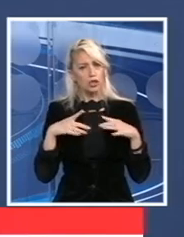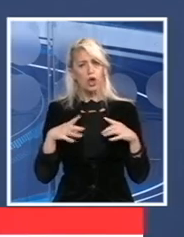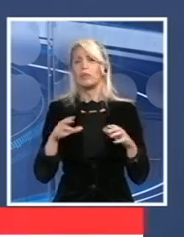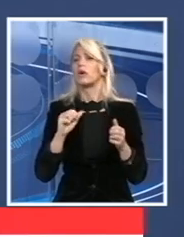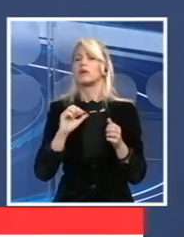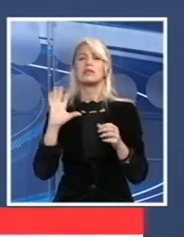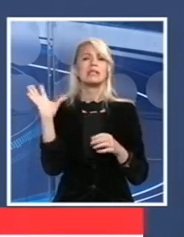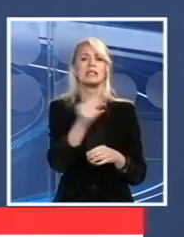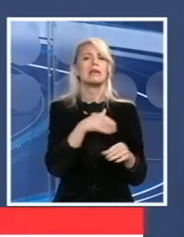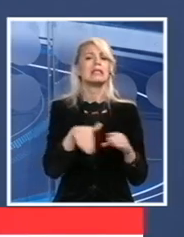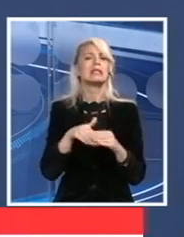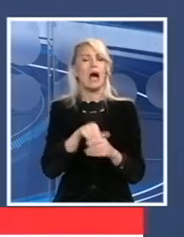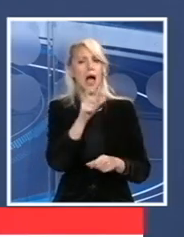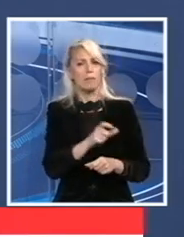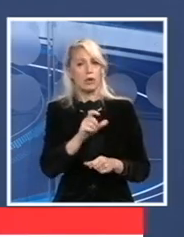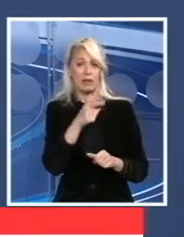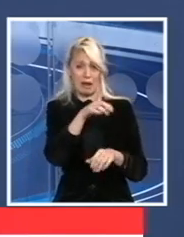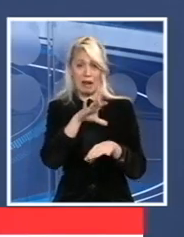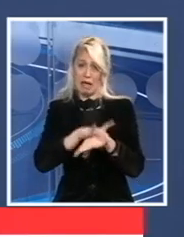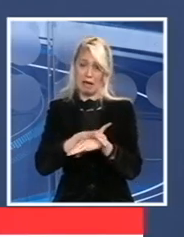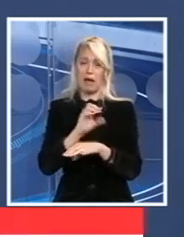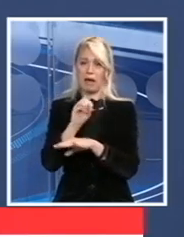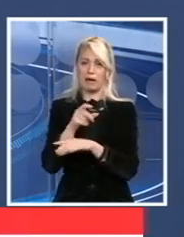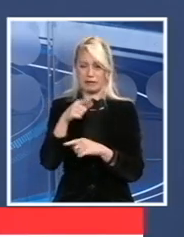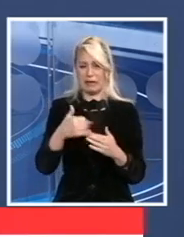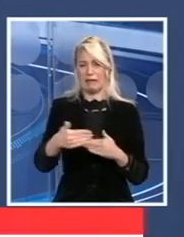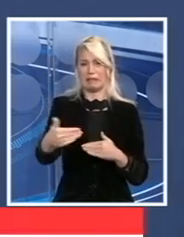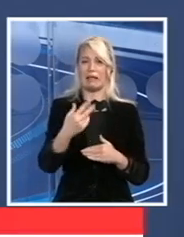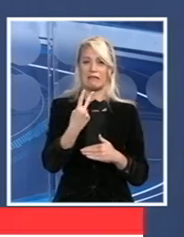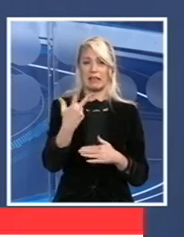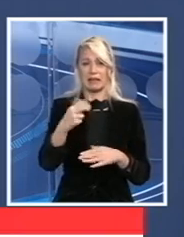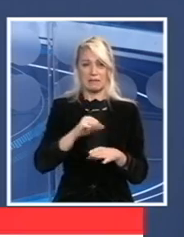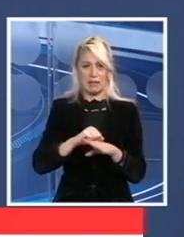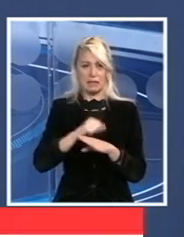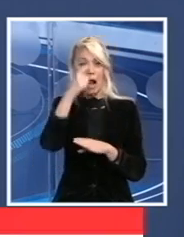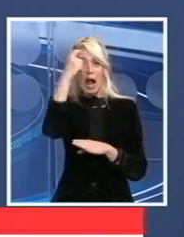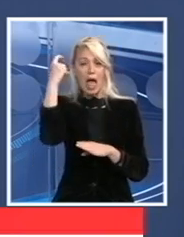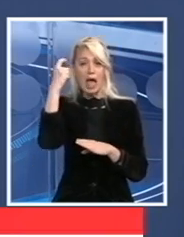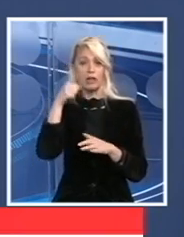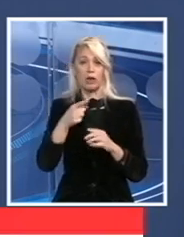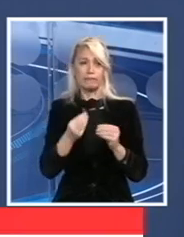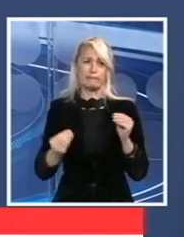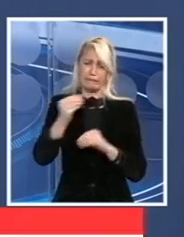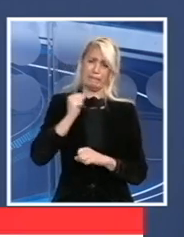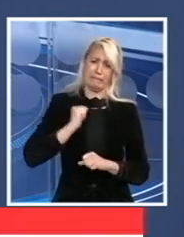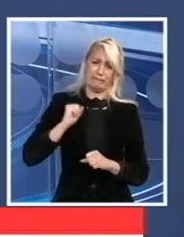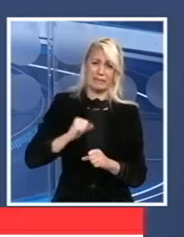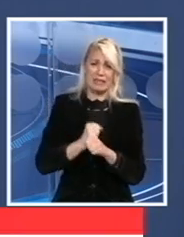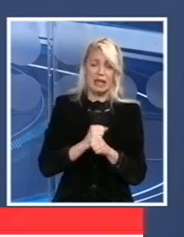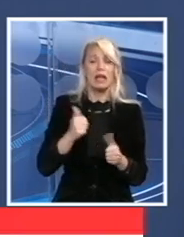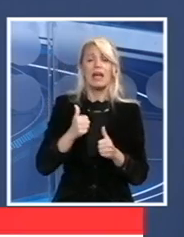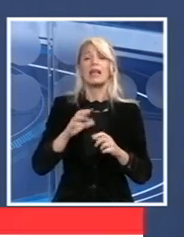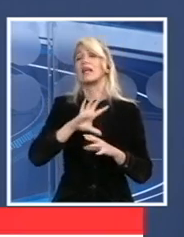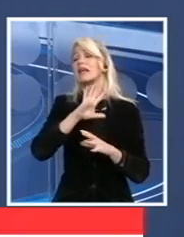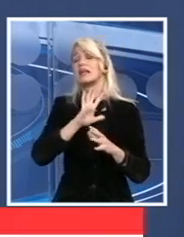tezu da ova 2-3 meseca letnja iskoristimo i prionemo na posao ili da idemo svi na kolektivne